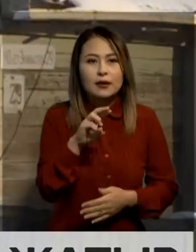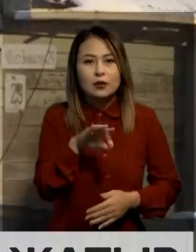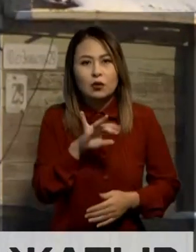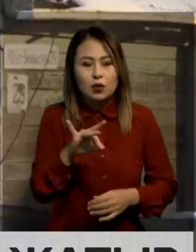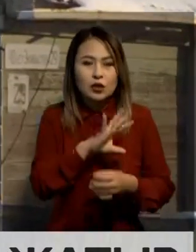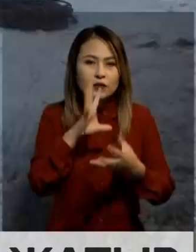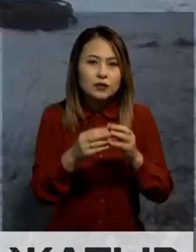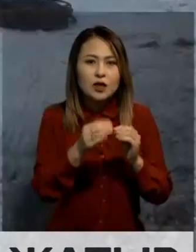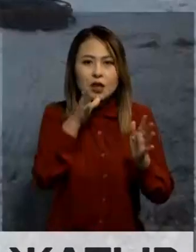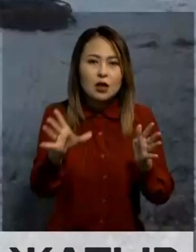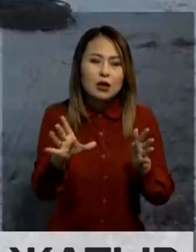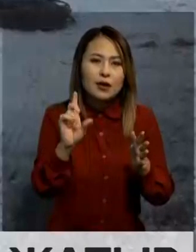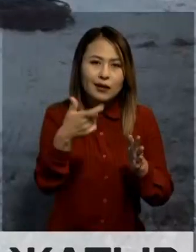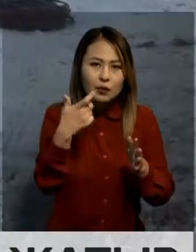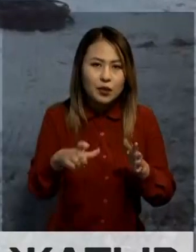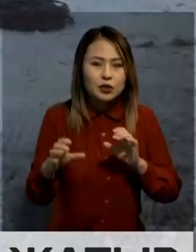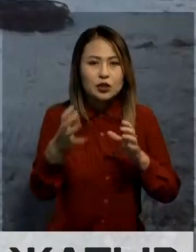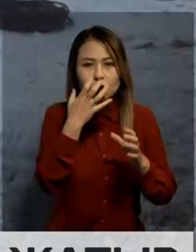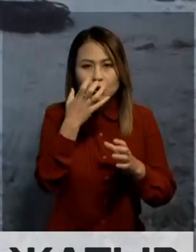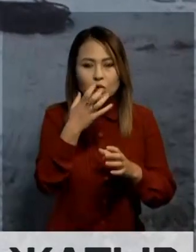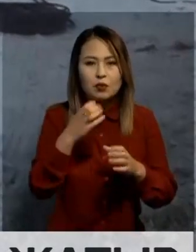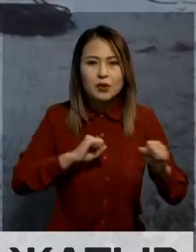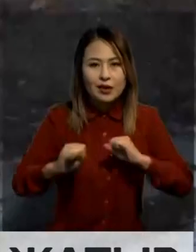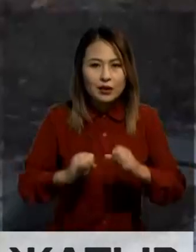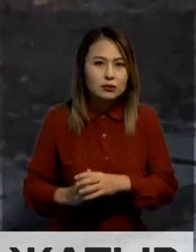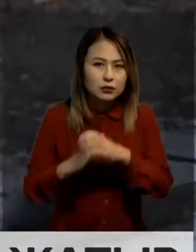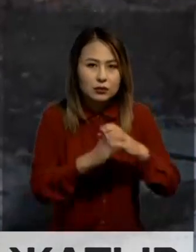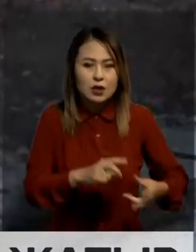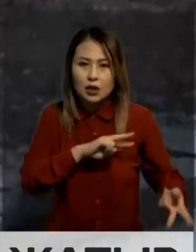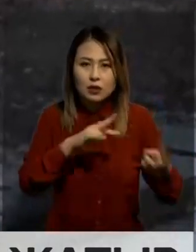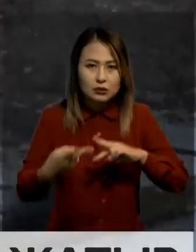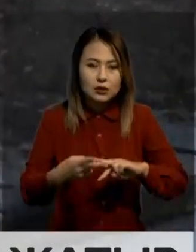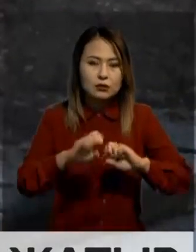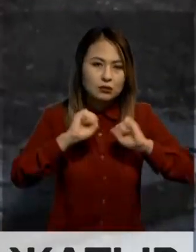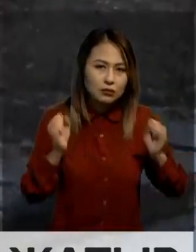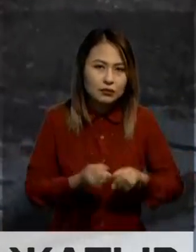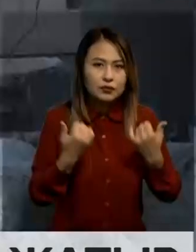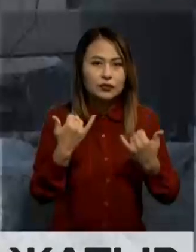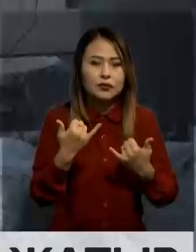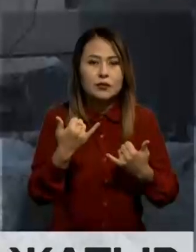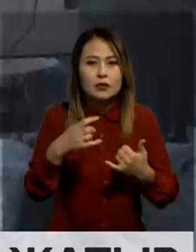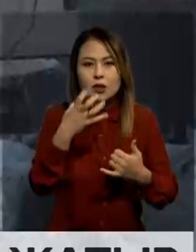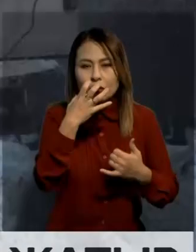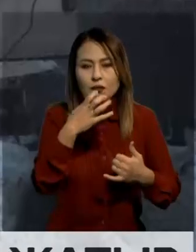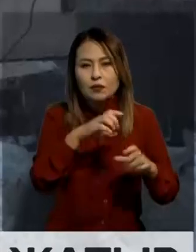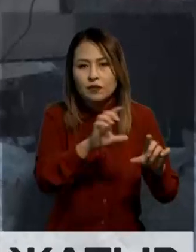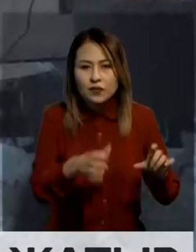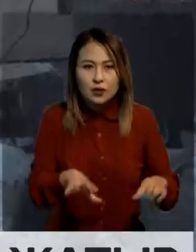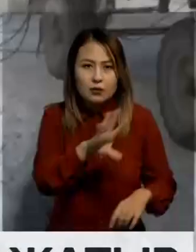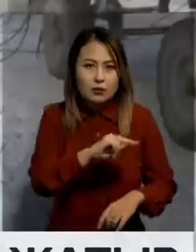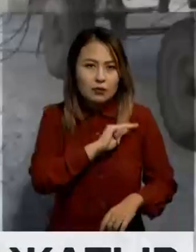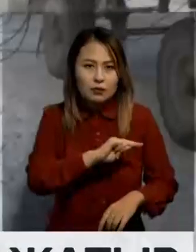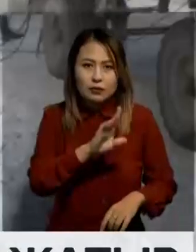жылу желілерінен келген бригада қатып қалған құбырларды ауыстырып жатыр. Ондағы жылу жүретін трасса толық істен